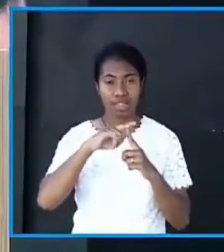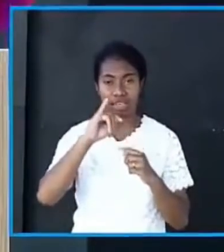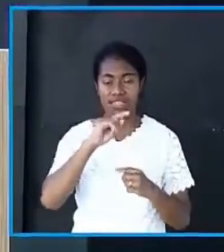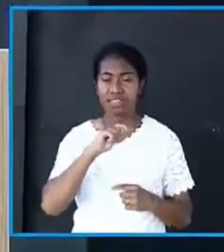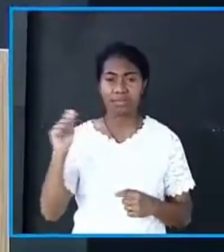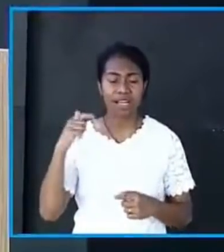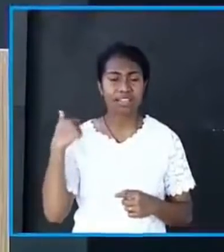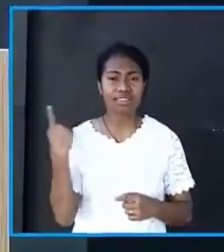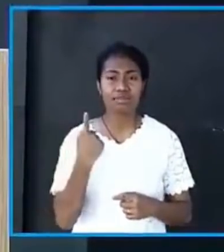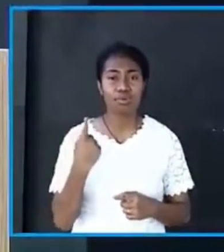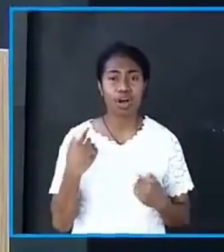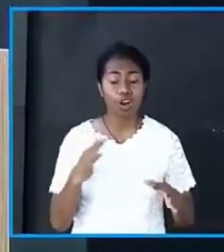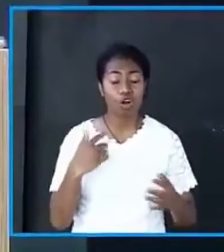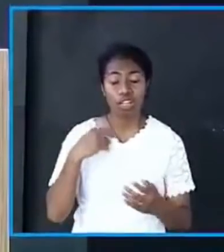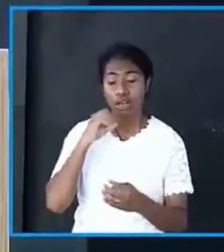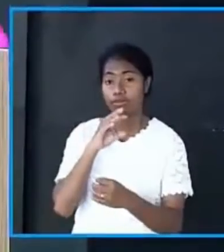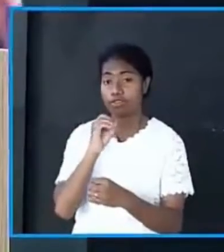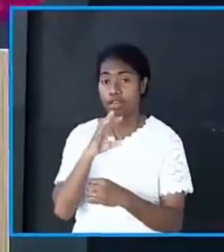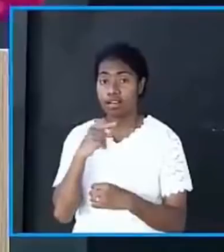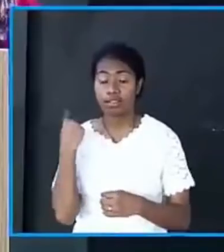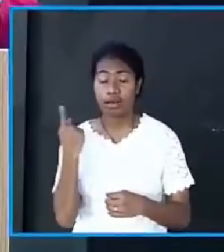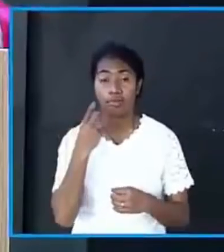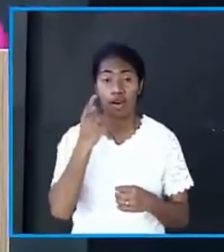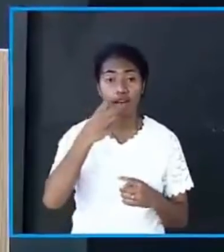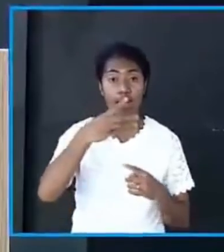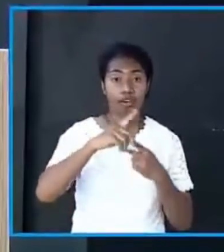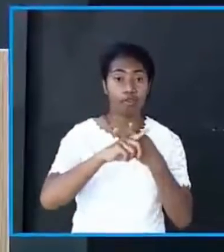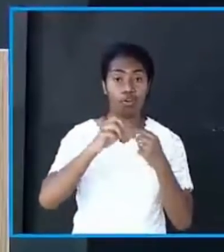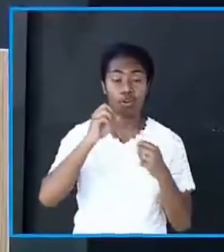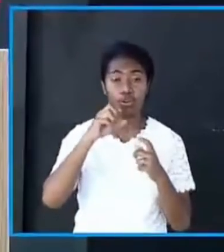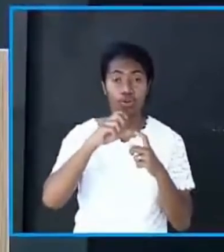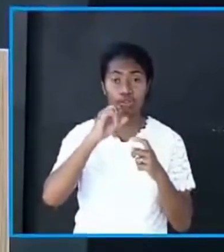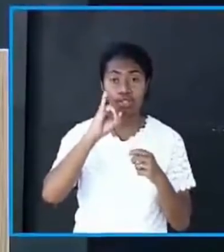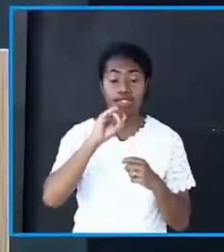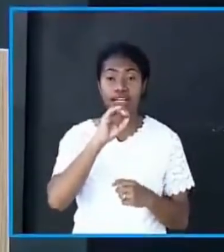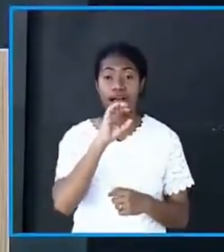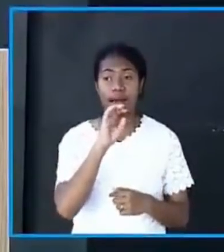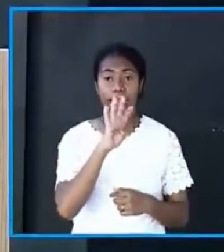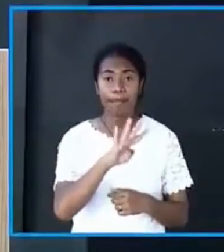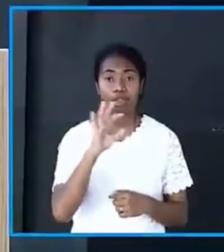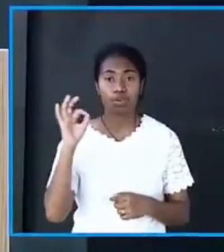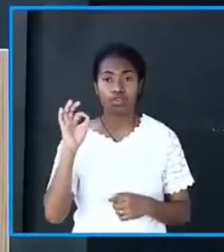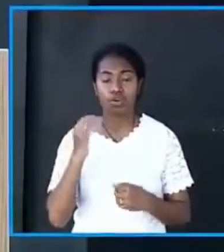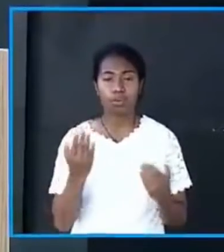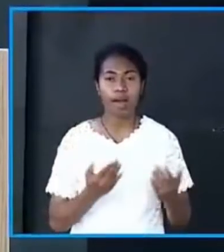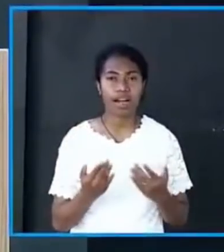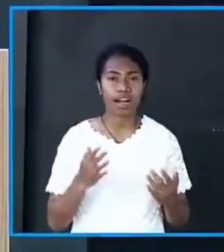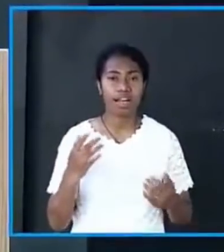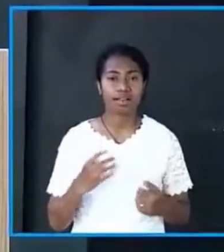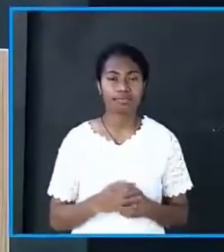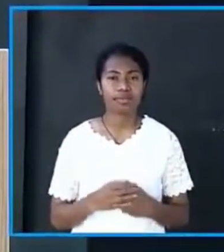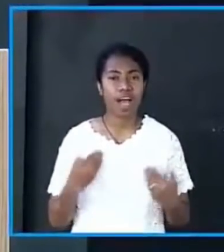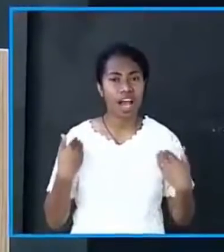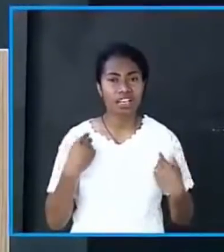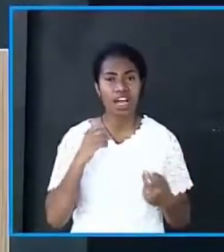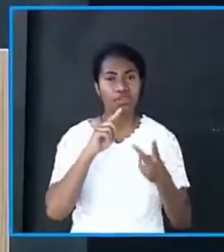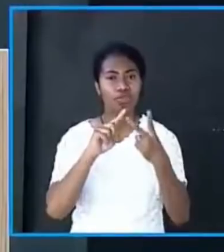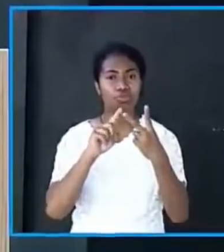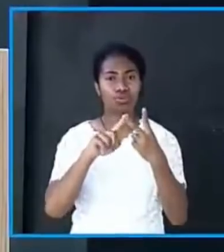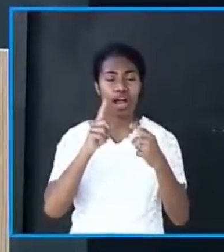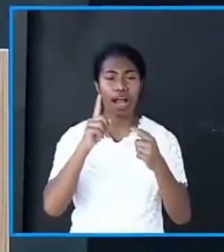kalau kita bicara revolusi industri 40 maka Hai ada dua